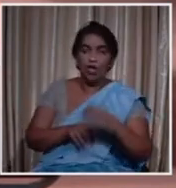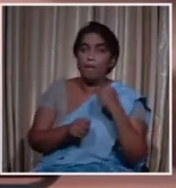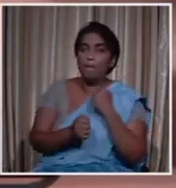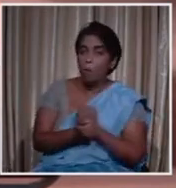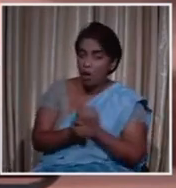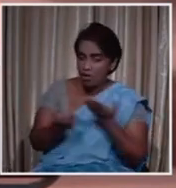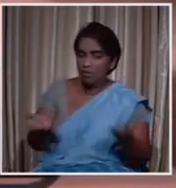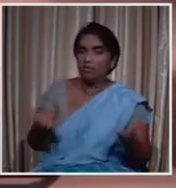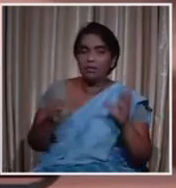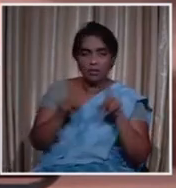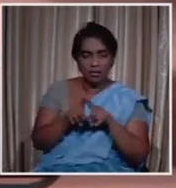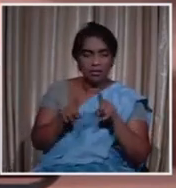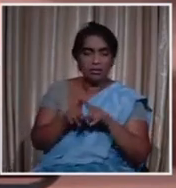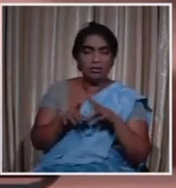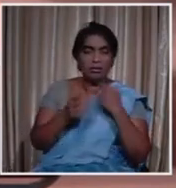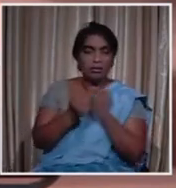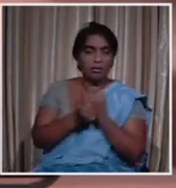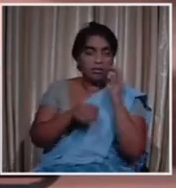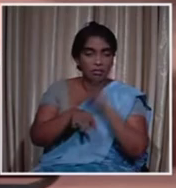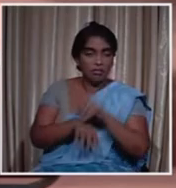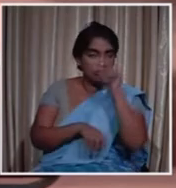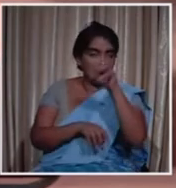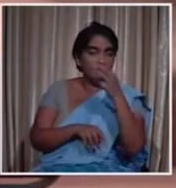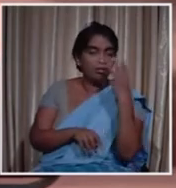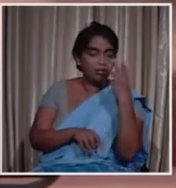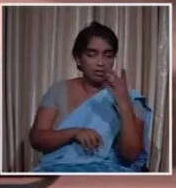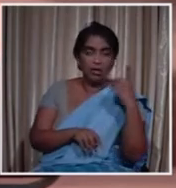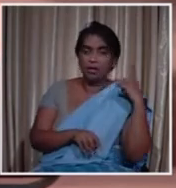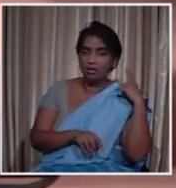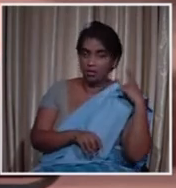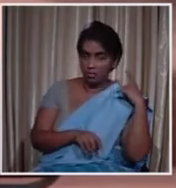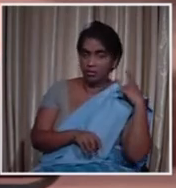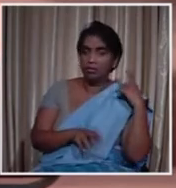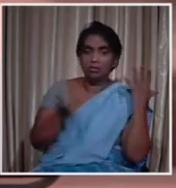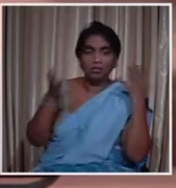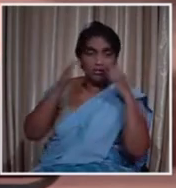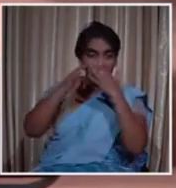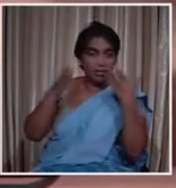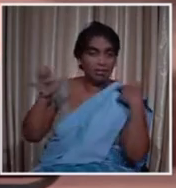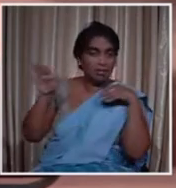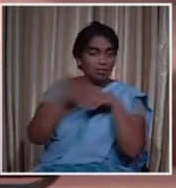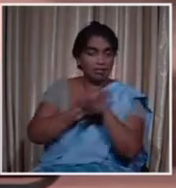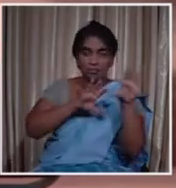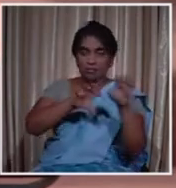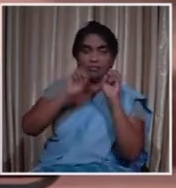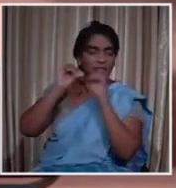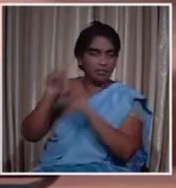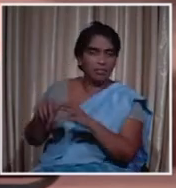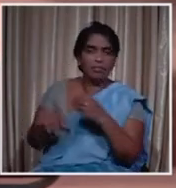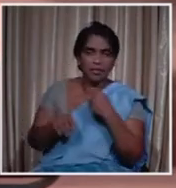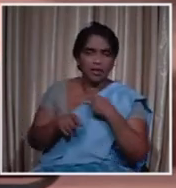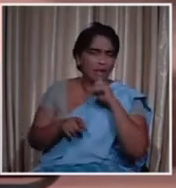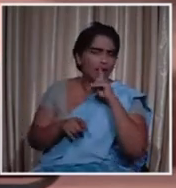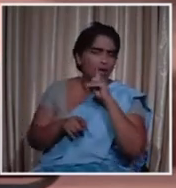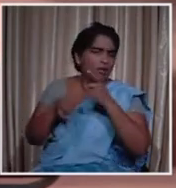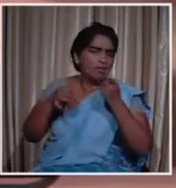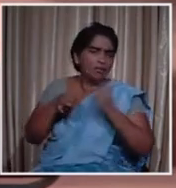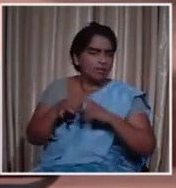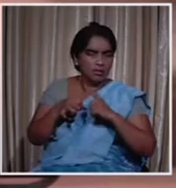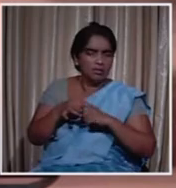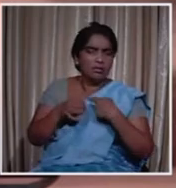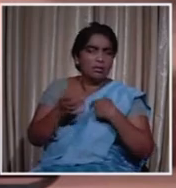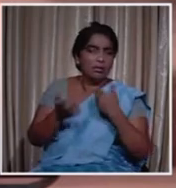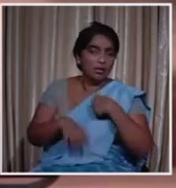கைது செய்யப்பட்ட இளைஞர்களும் அந்த ராணுவ காவலனுக்குள் மறைத்து வைக்கப்பட்டிருந்தார்கள். நான் போலீசாரிடம் கேட்டபொழுது சொன்னார்கள், எங்களிடம் இப்பொழுது